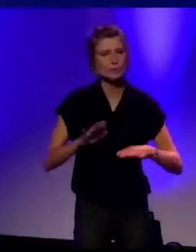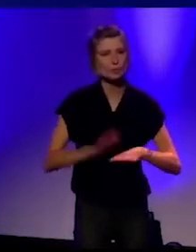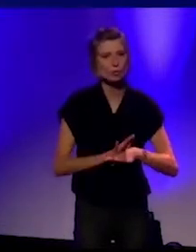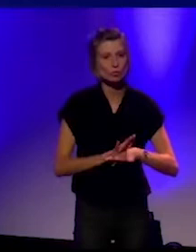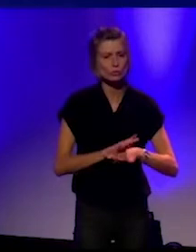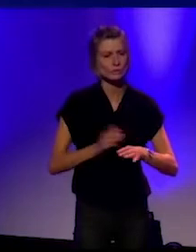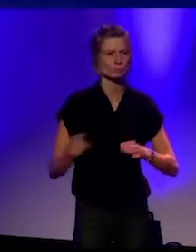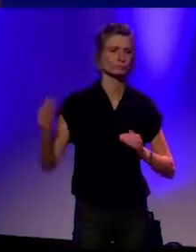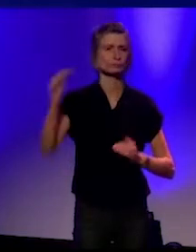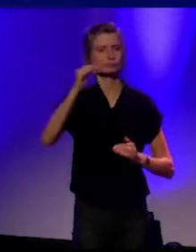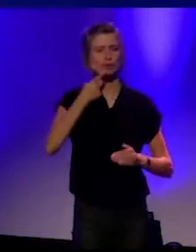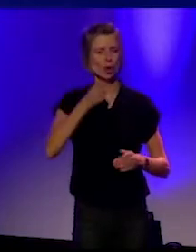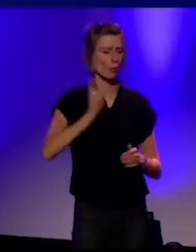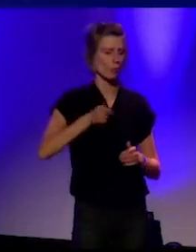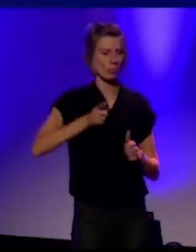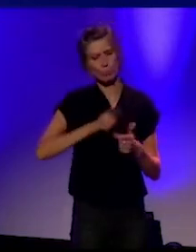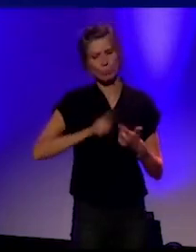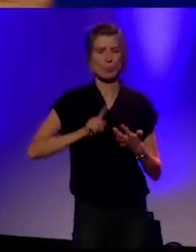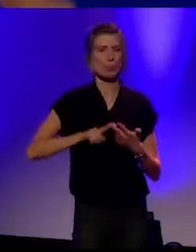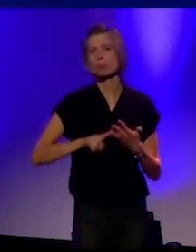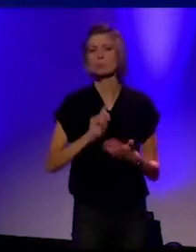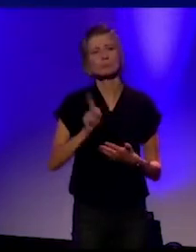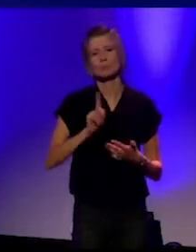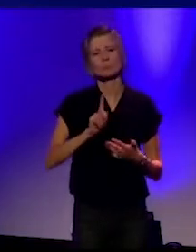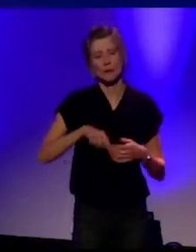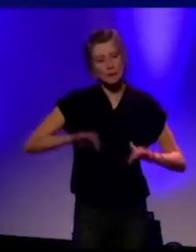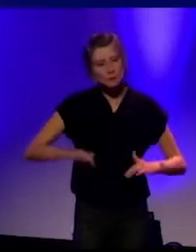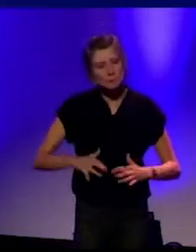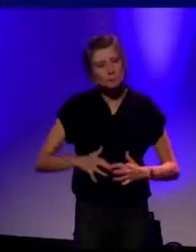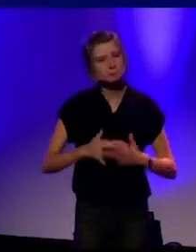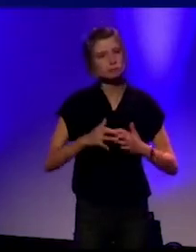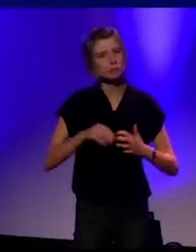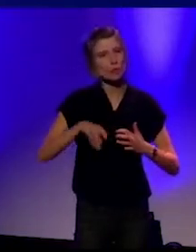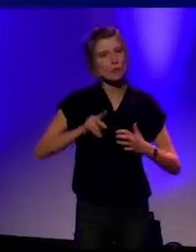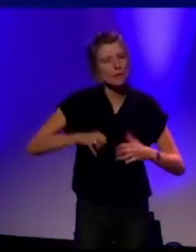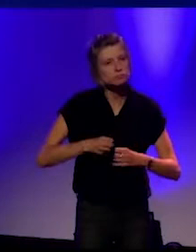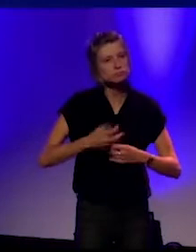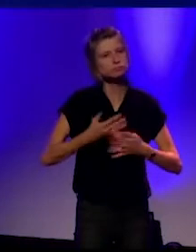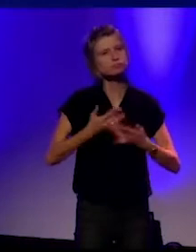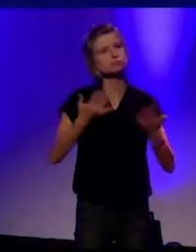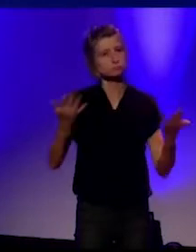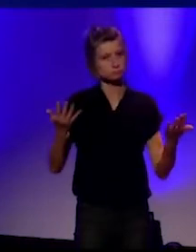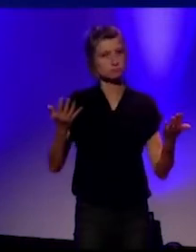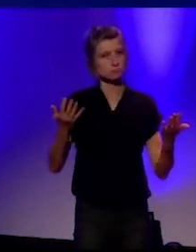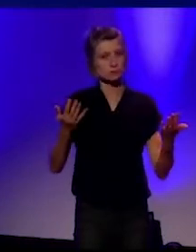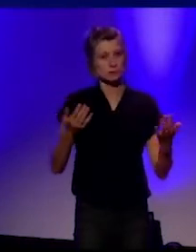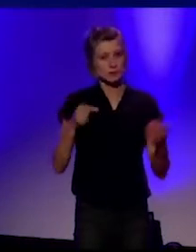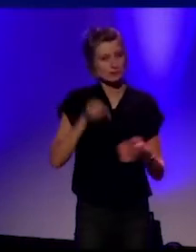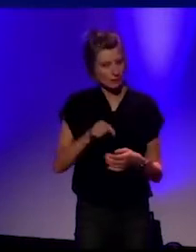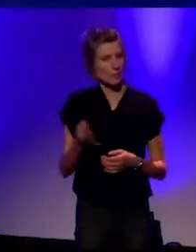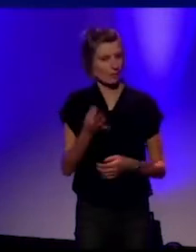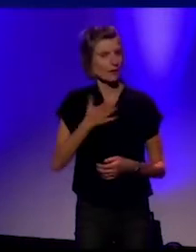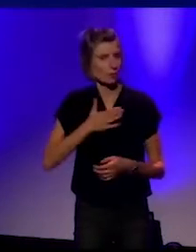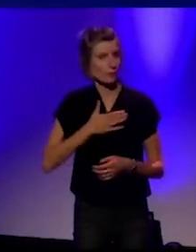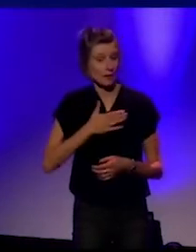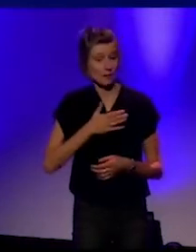Dat zou niet goed zijn. Maar wel om datgene wat van onderuit groeit nog beter te laten bloeien. En dat is voor mij de kern van wat ons nu als opdracht